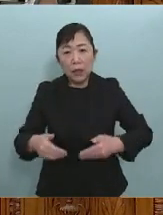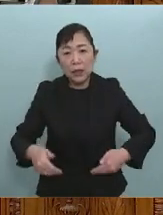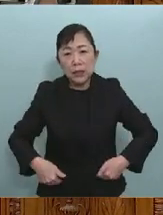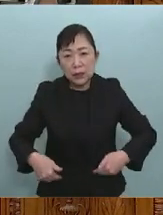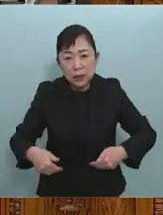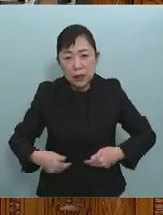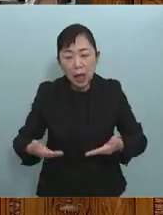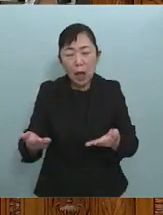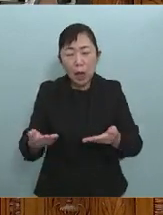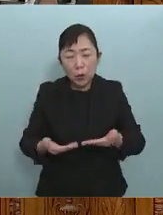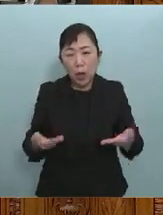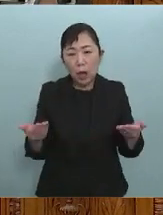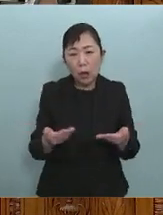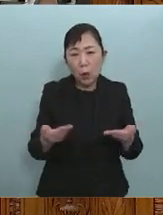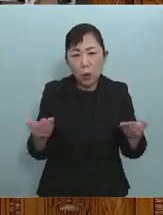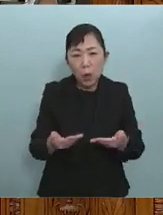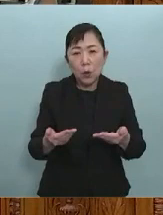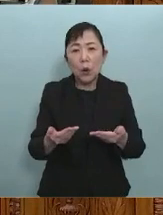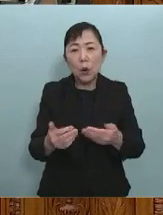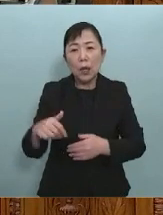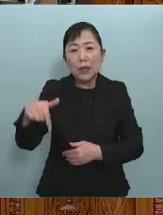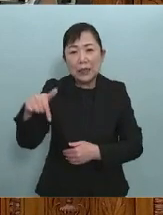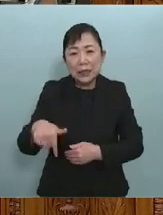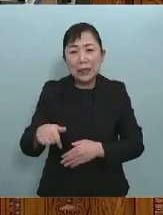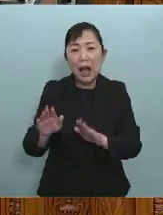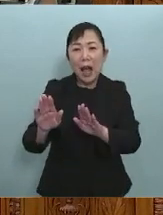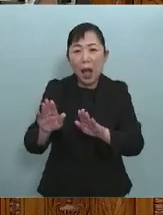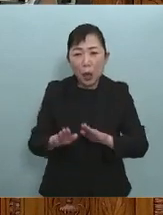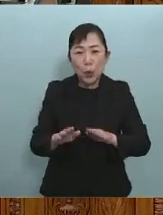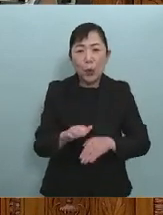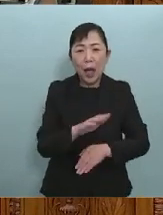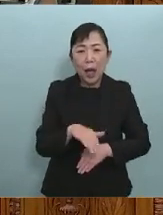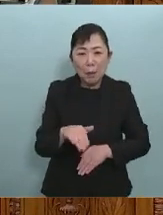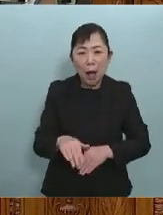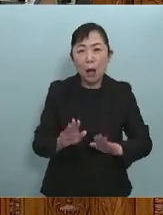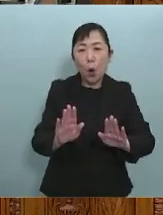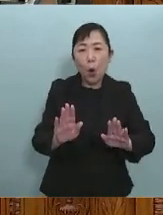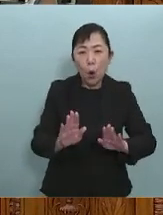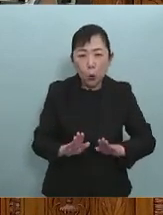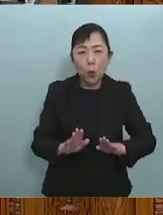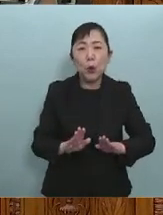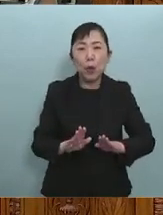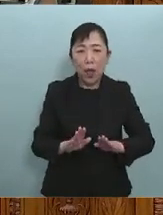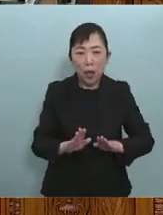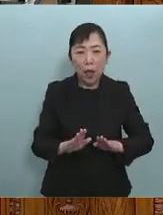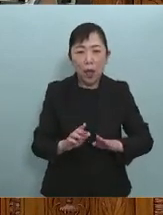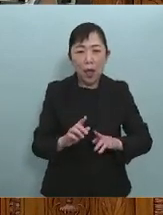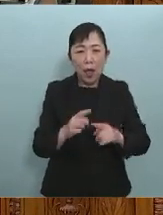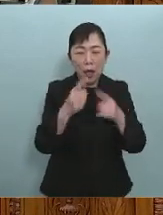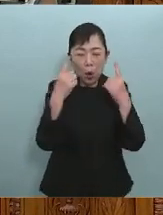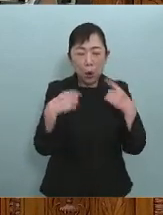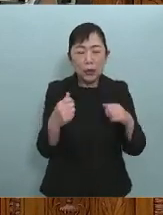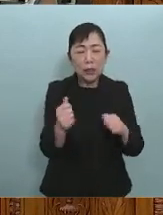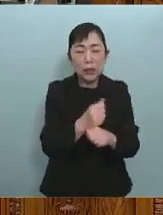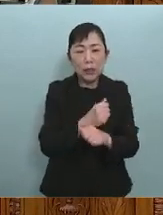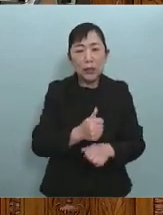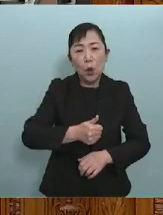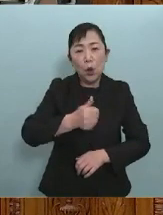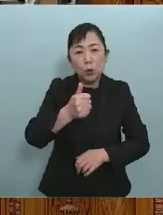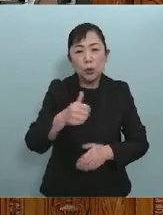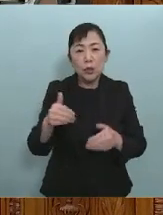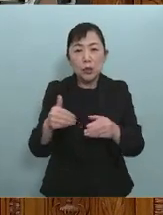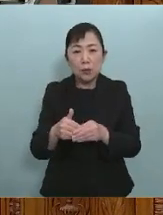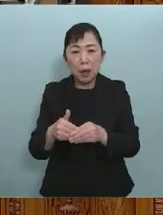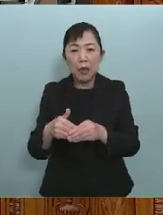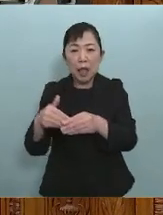は下請け孫を受けさらにその先の祭個人事業主まで賃金が行き渡ら